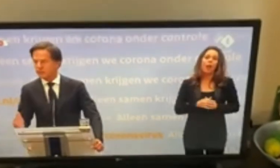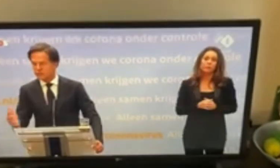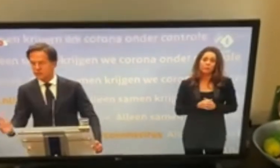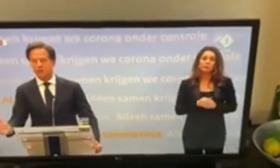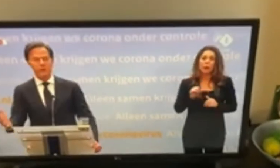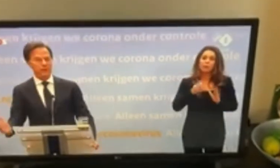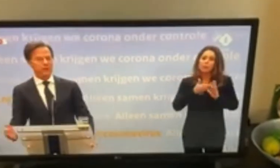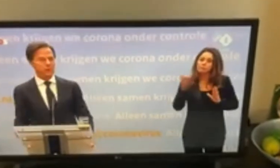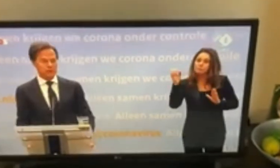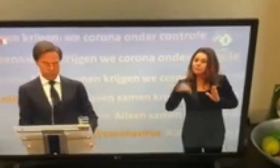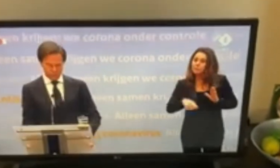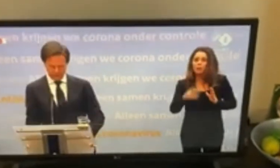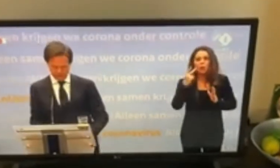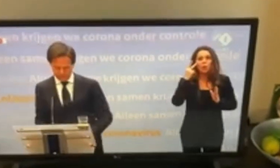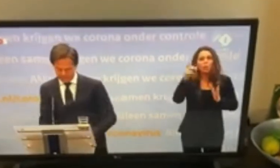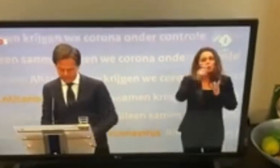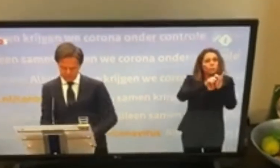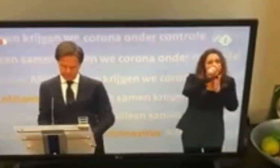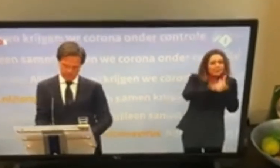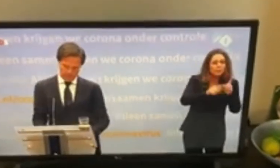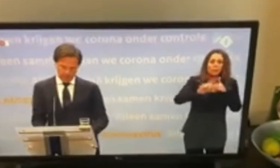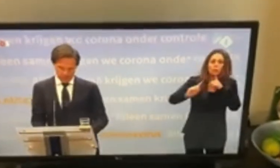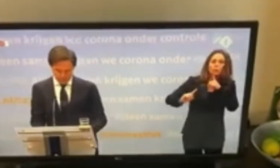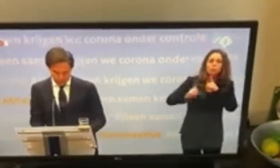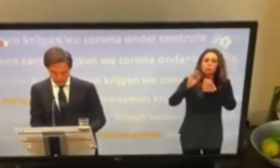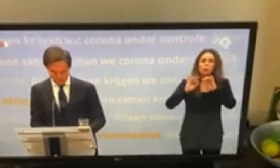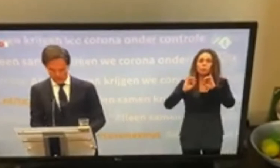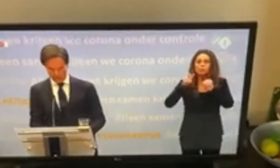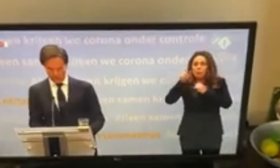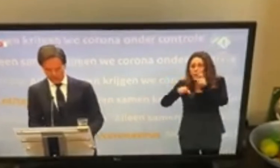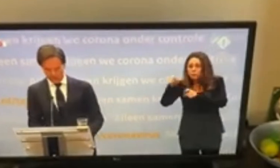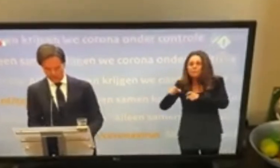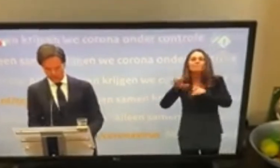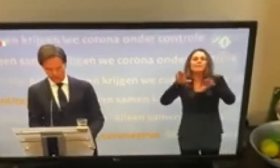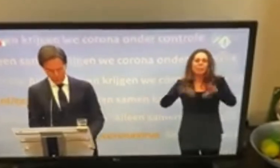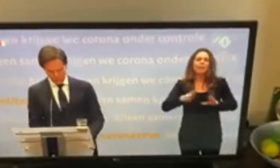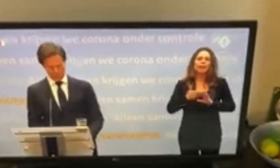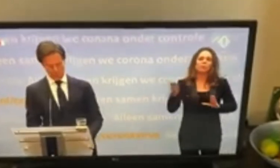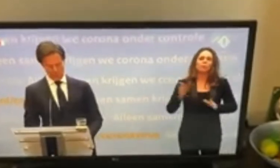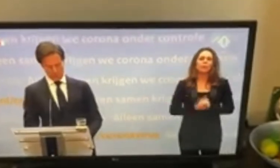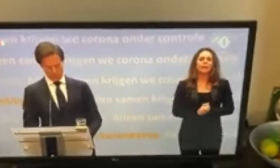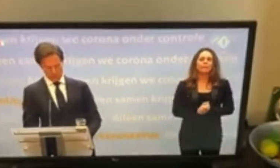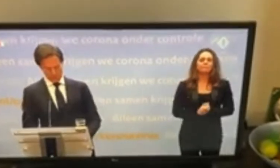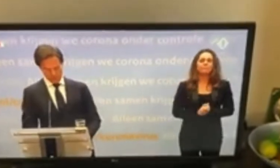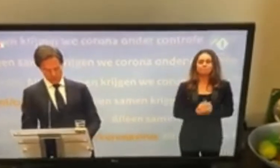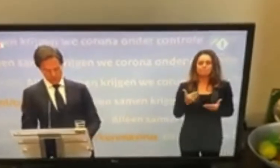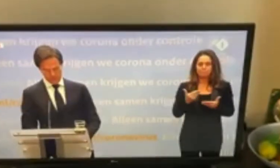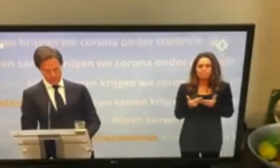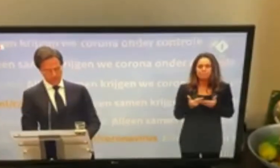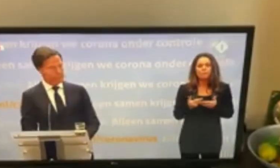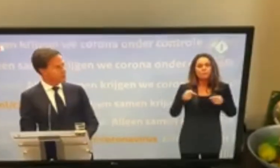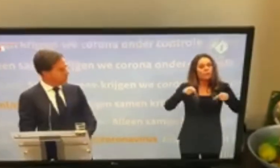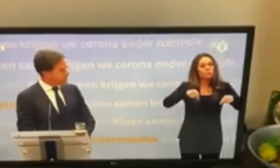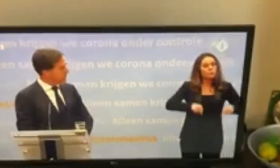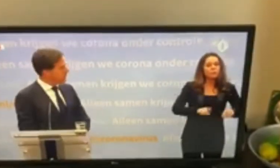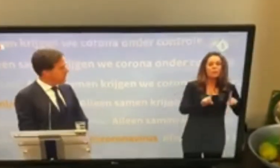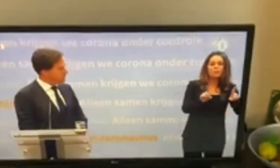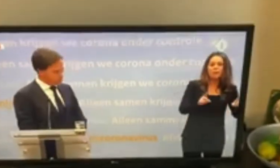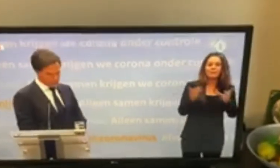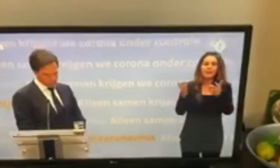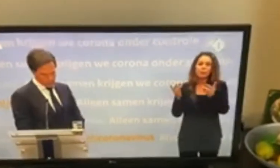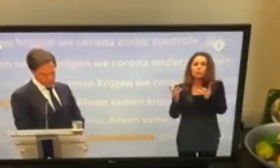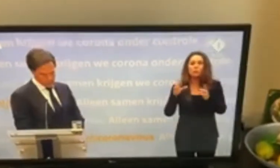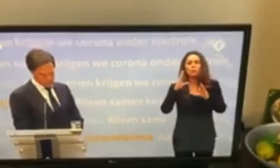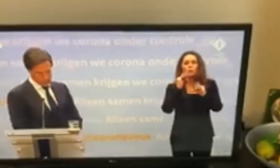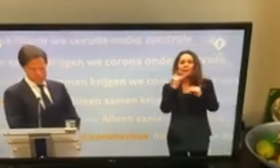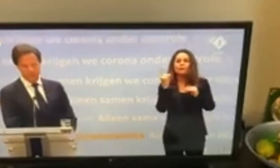Voor journalisten en topsporters blijft die bestaan. Tot zover het wat en het hoe. Nu meer over het waarom